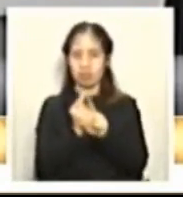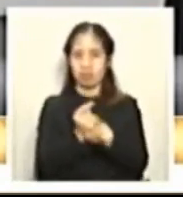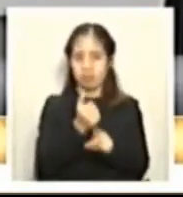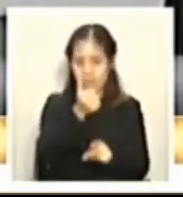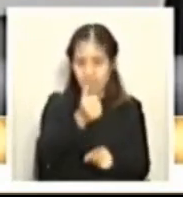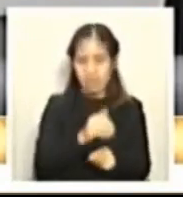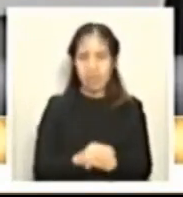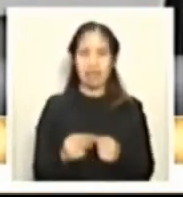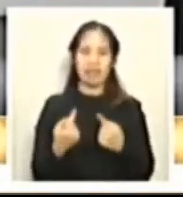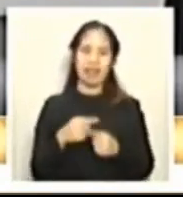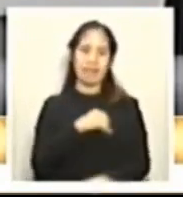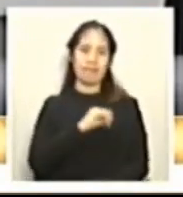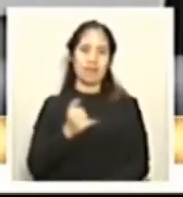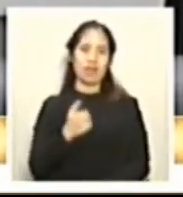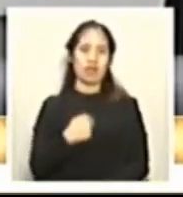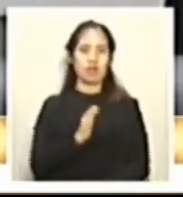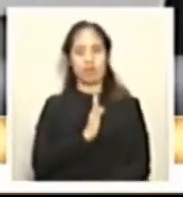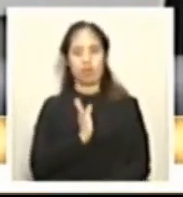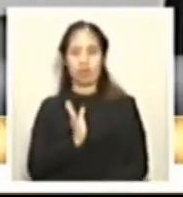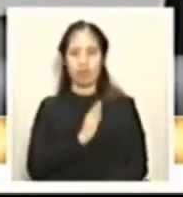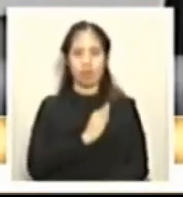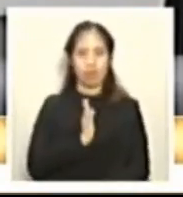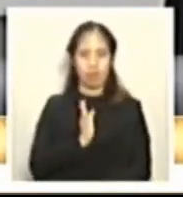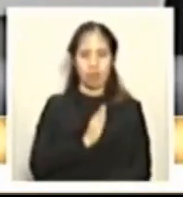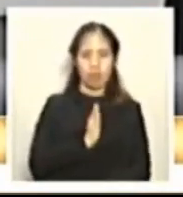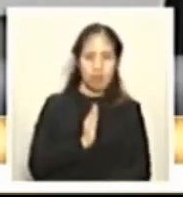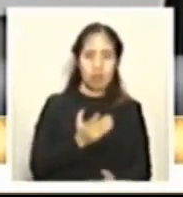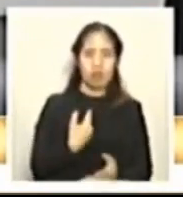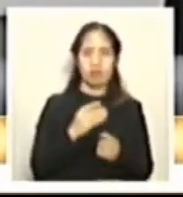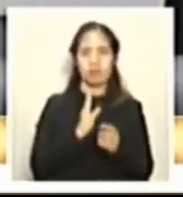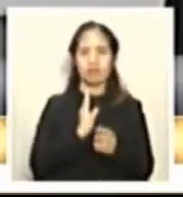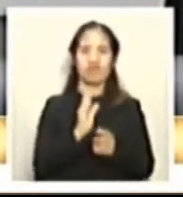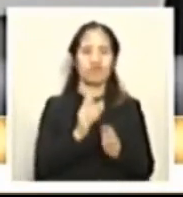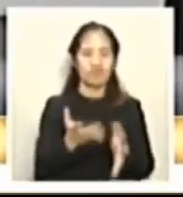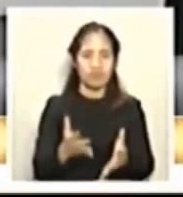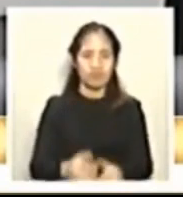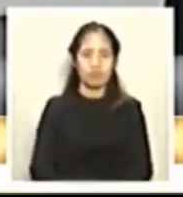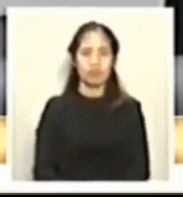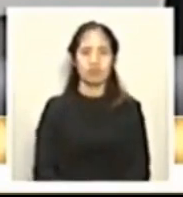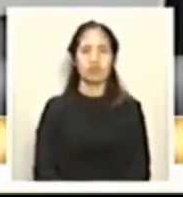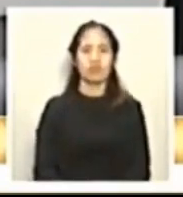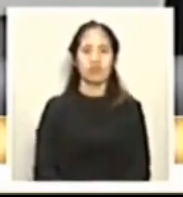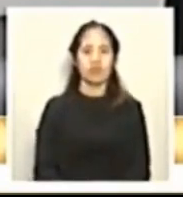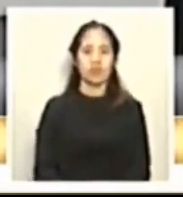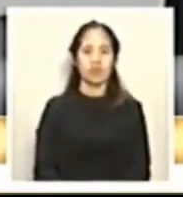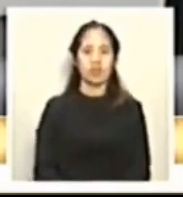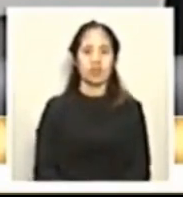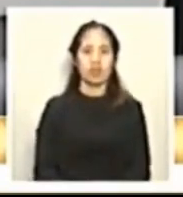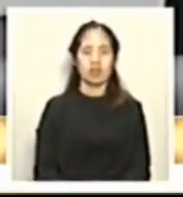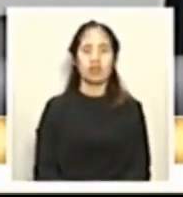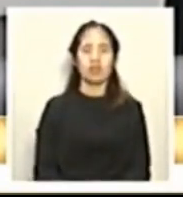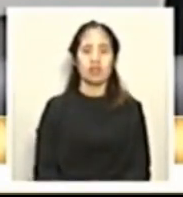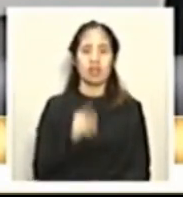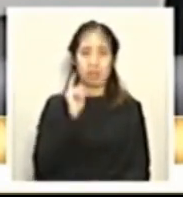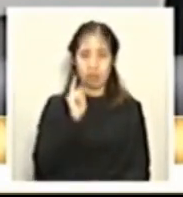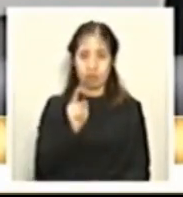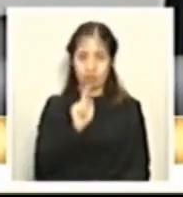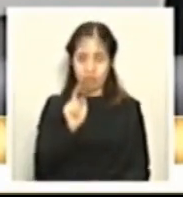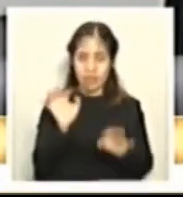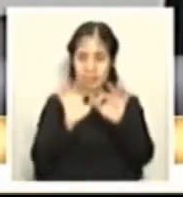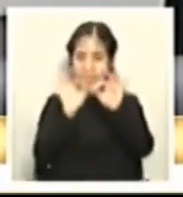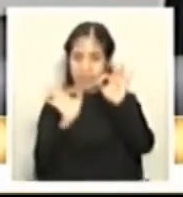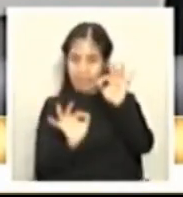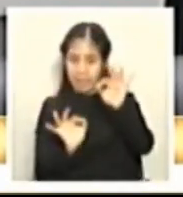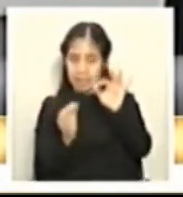าหลายท่านก็ไม่ได้วางตนเป็นกลางและไม่ได้เป็นธรรมในการปฏิบัติหน้าที่เพราะฉะนั้นเราจะเขียนหรือไม่เ